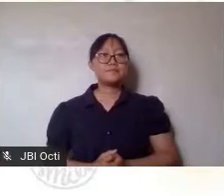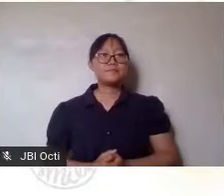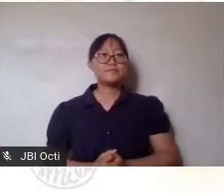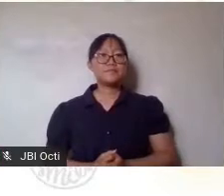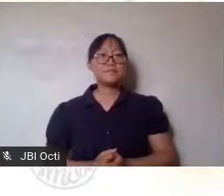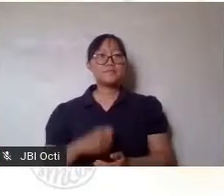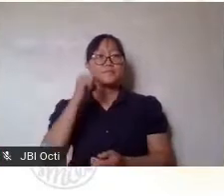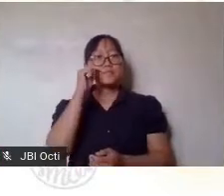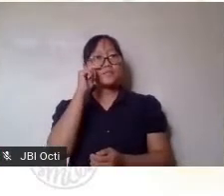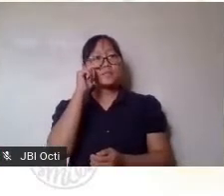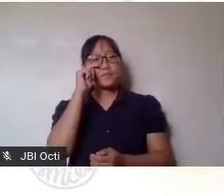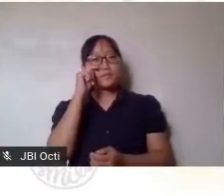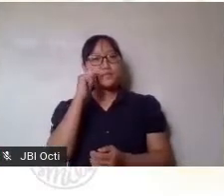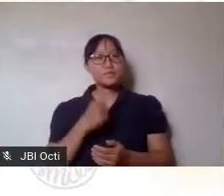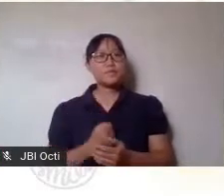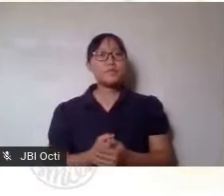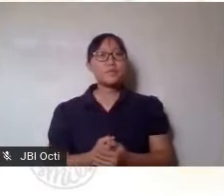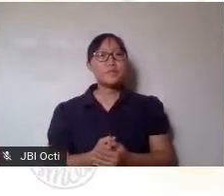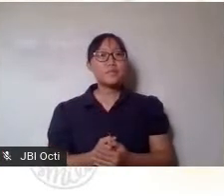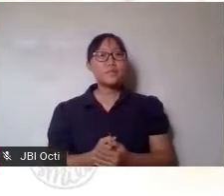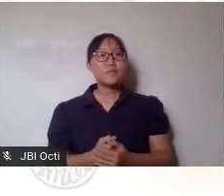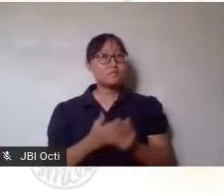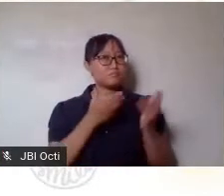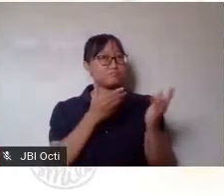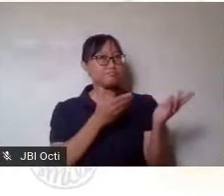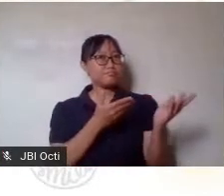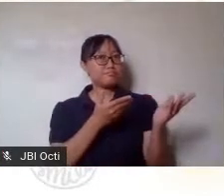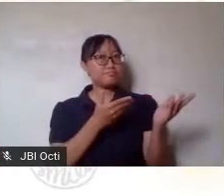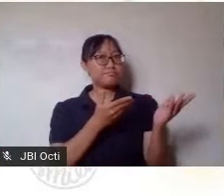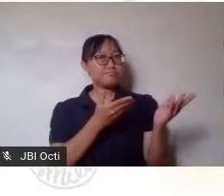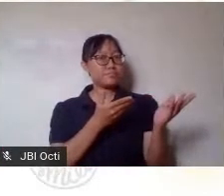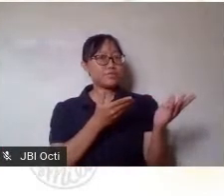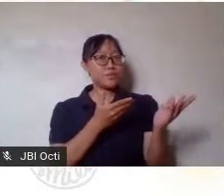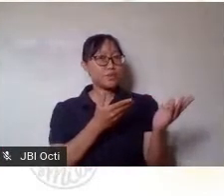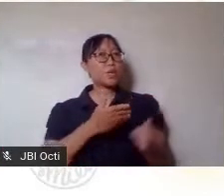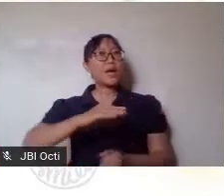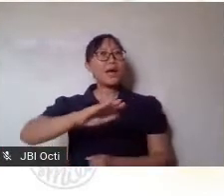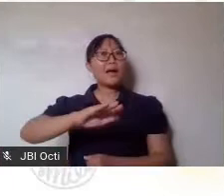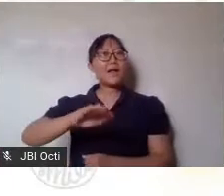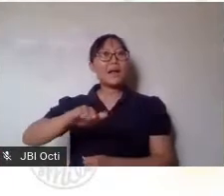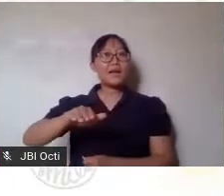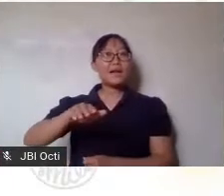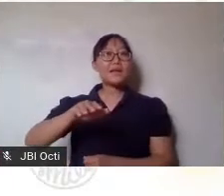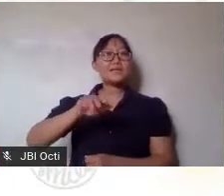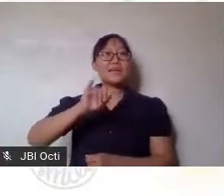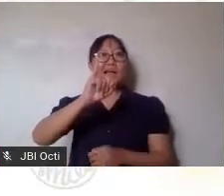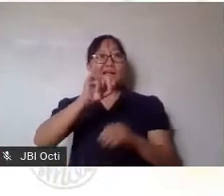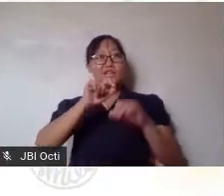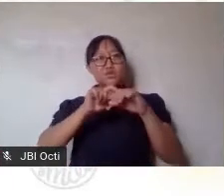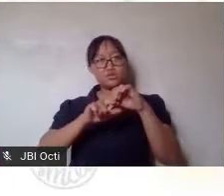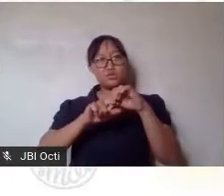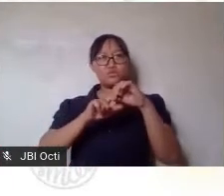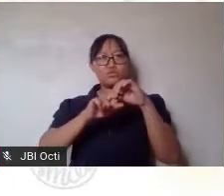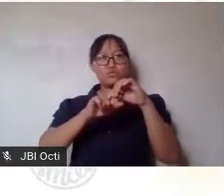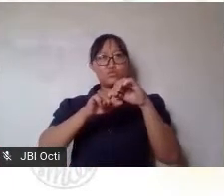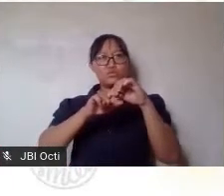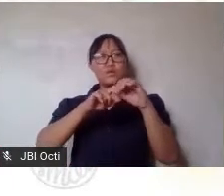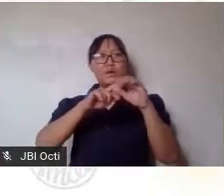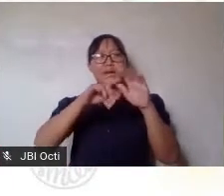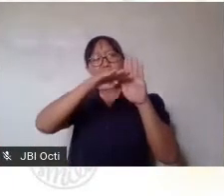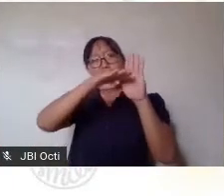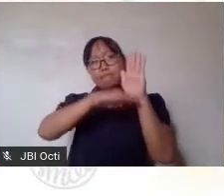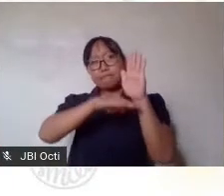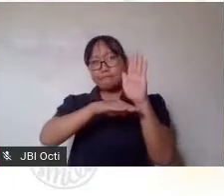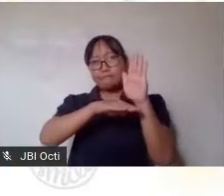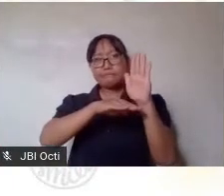untuk anak-anak yang IQ-nya di bawah normal, kesulitan belajar juga anaknya,